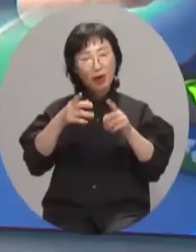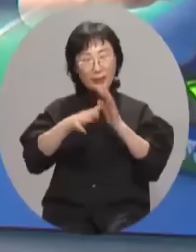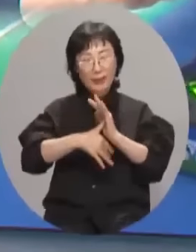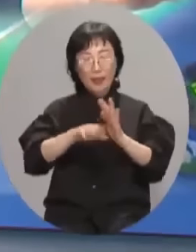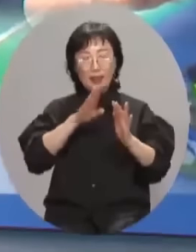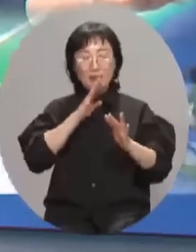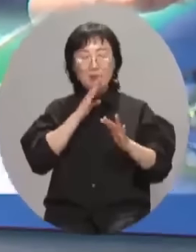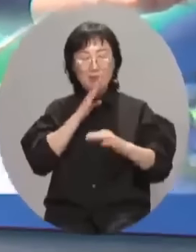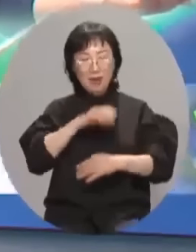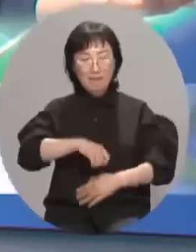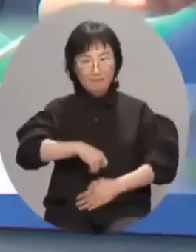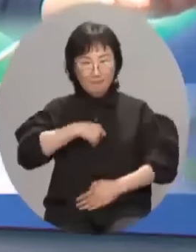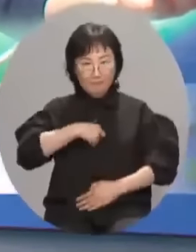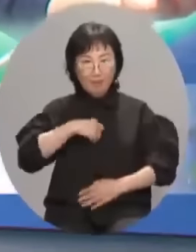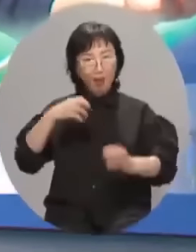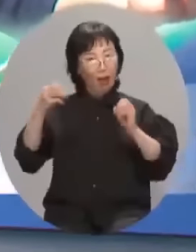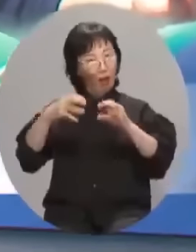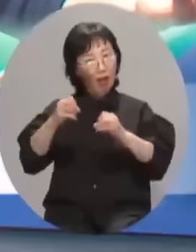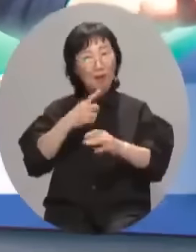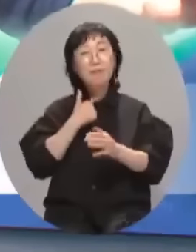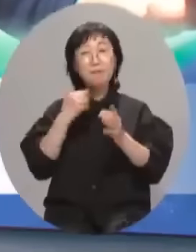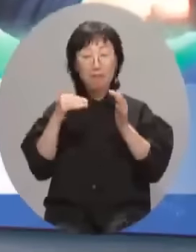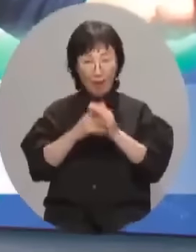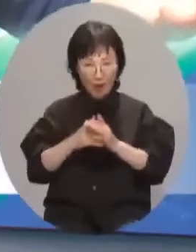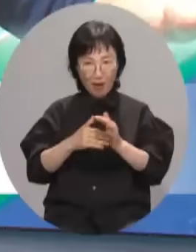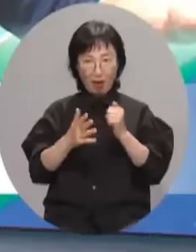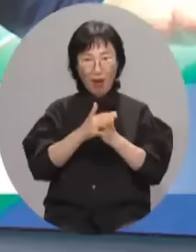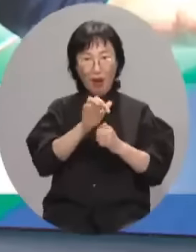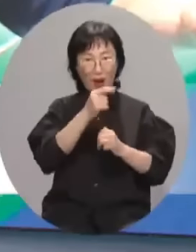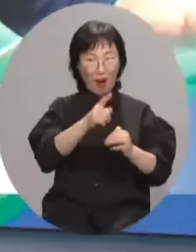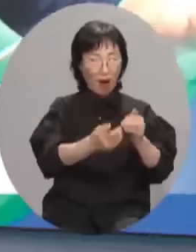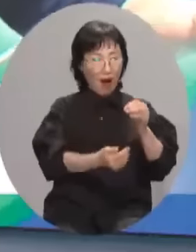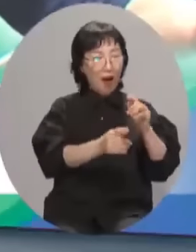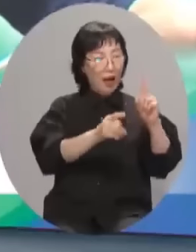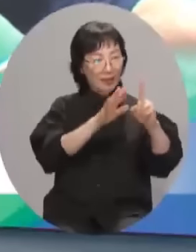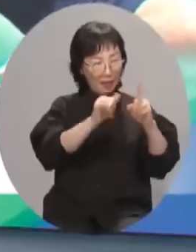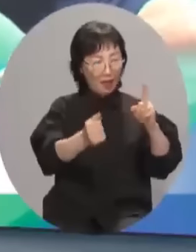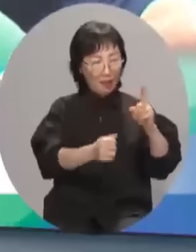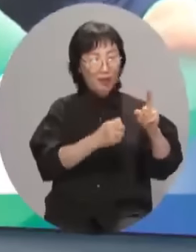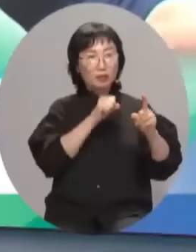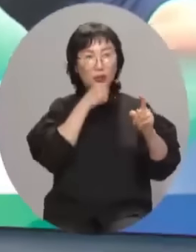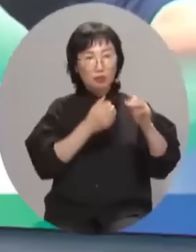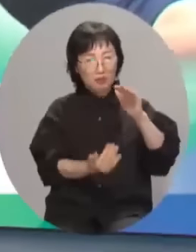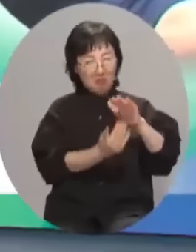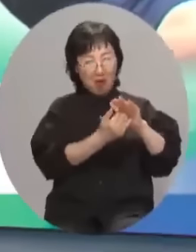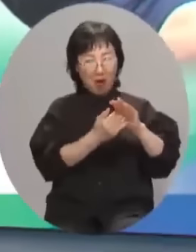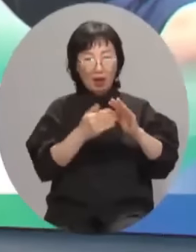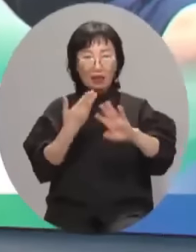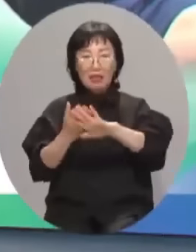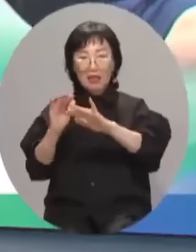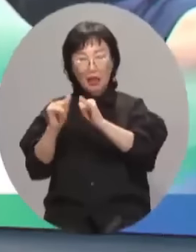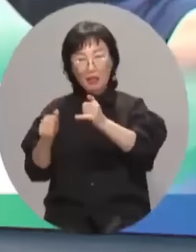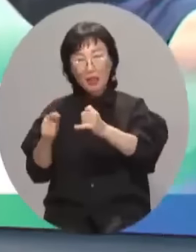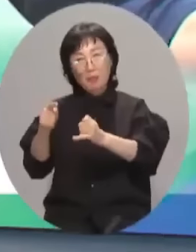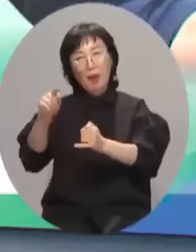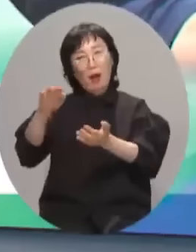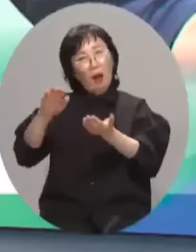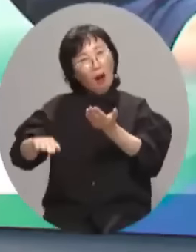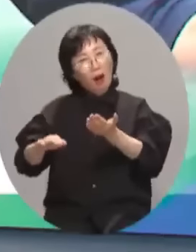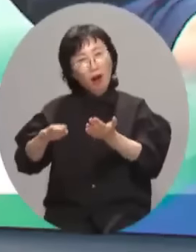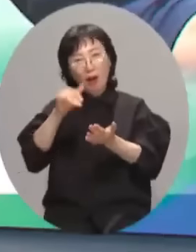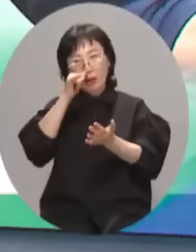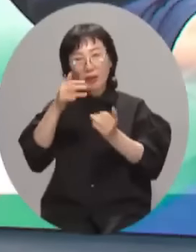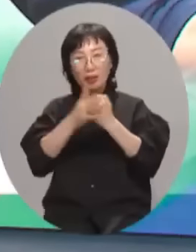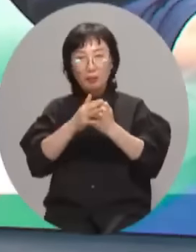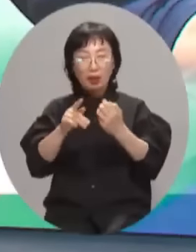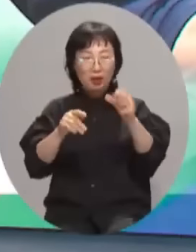있고 객관적으로 이뤄졌을까요 한 명에겐 최고점을 나머지에겐 최저점을 몰아주는 등 다섯 가지의 면접